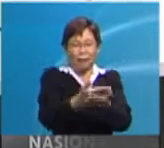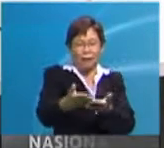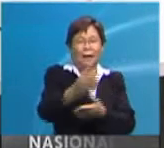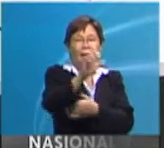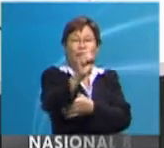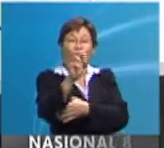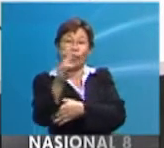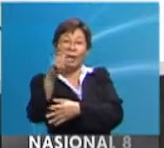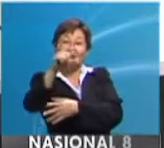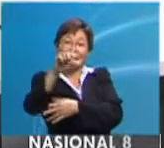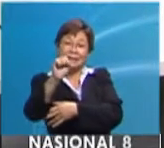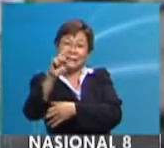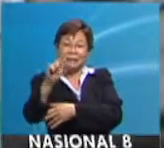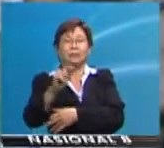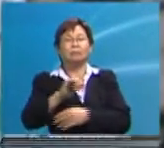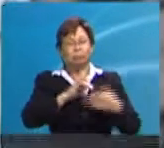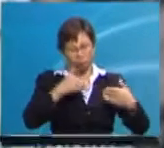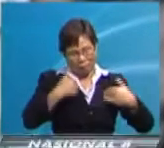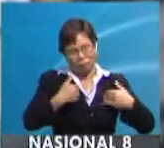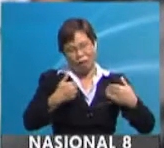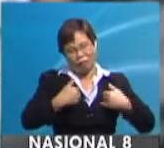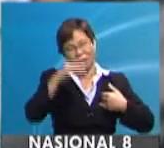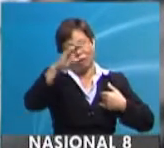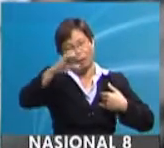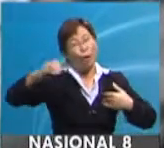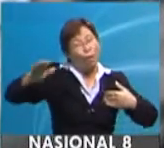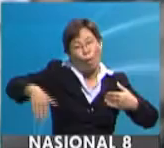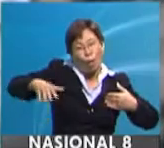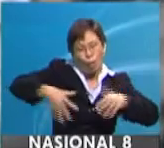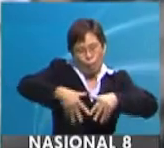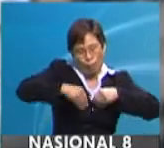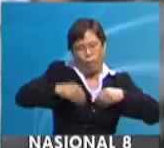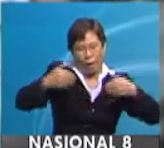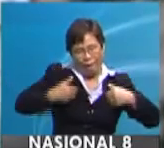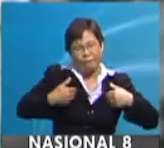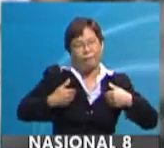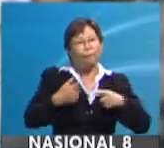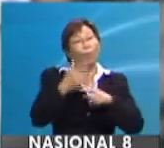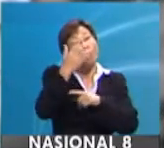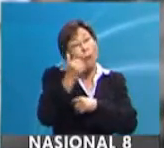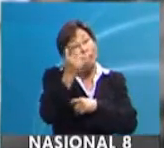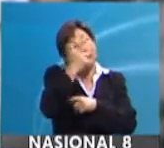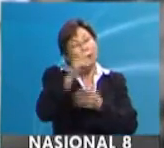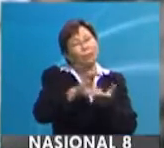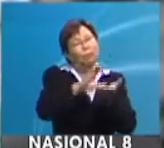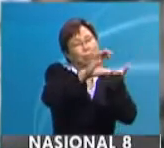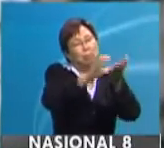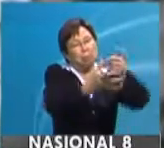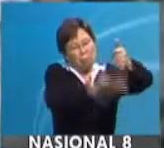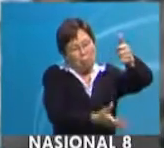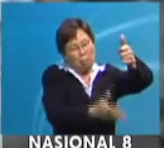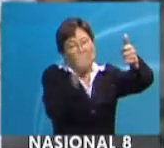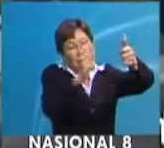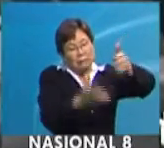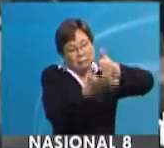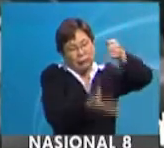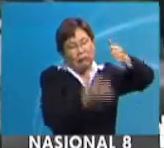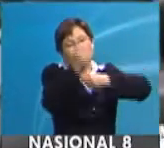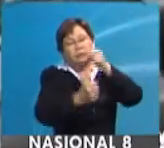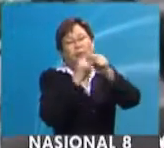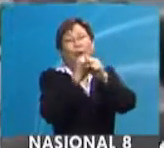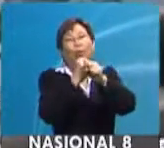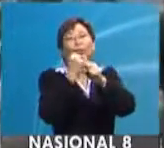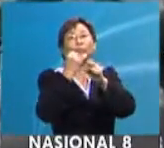perisian GST beliau mengakui terdapat Syarikat yang belum menerimanya lagi ini disebabkan peruntukan yang disediakan oleh kerajaan tahun lalu